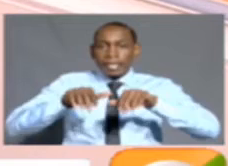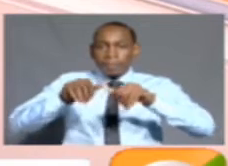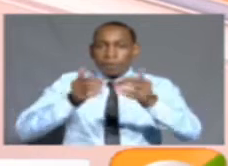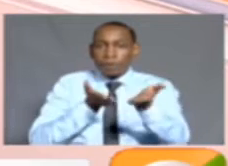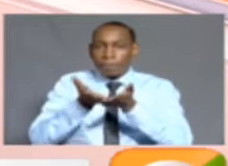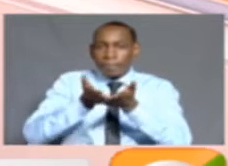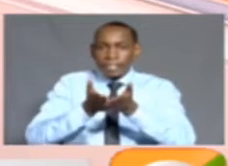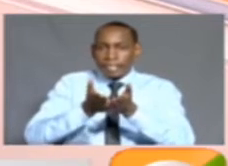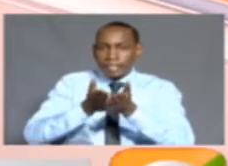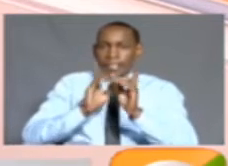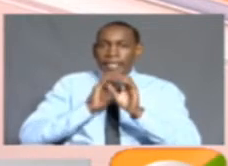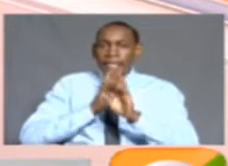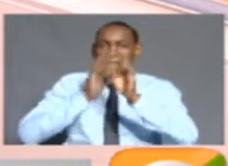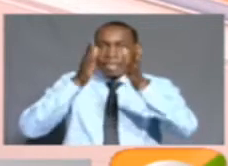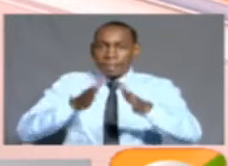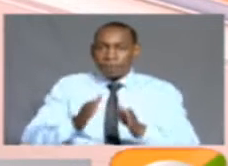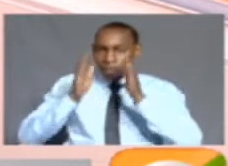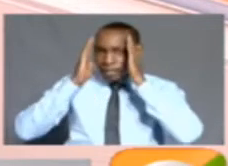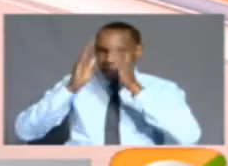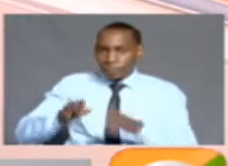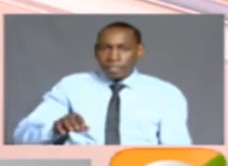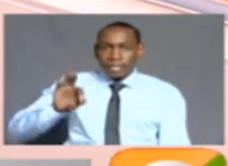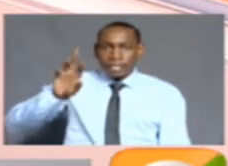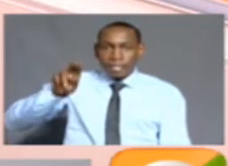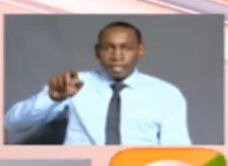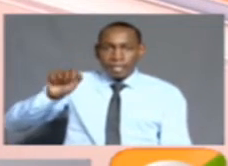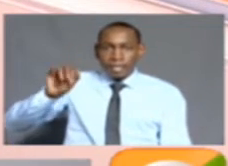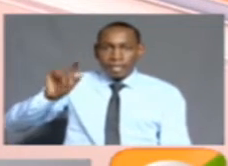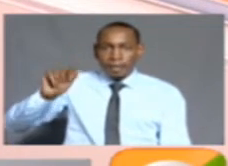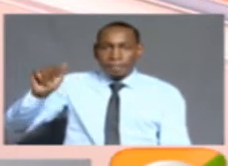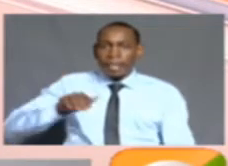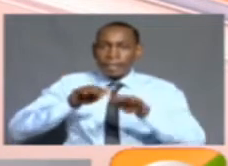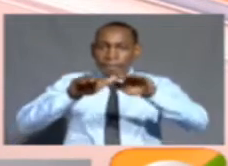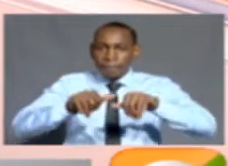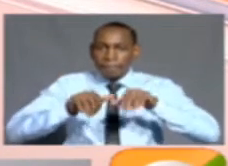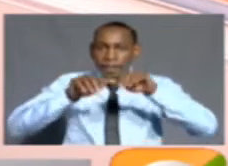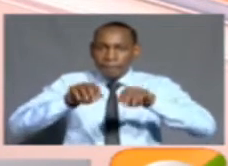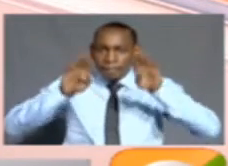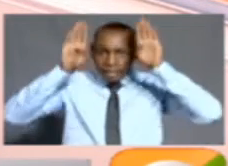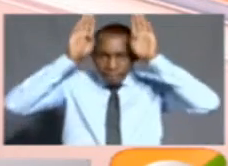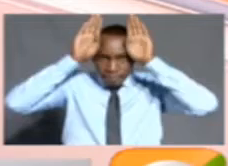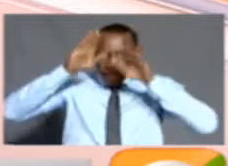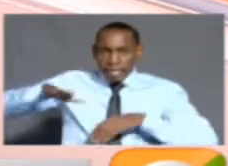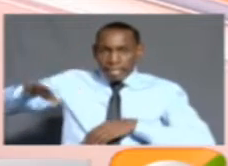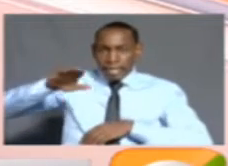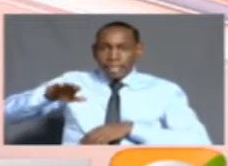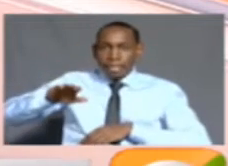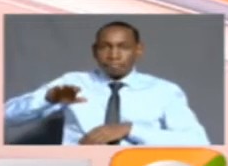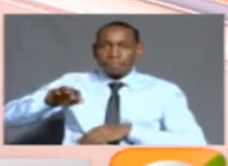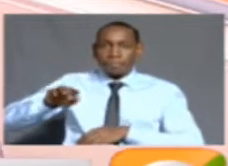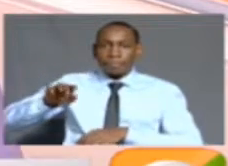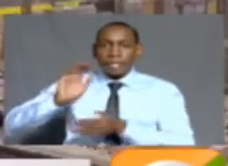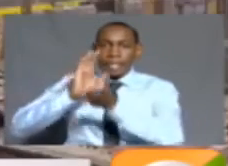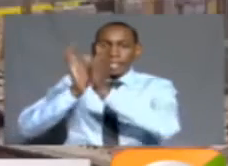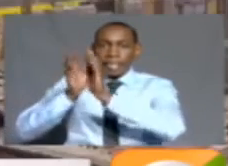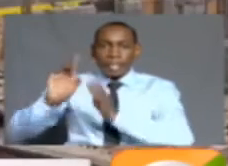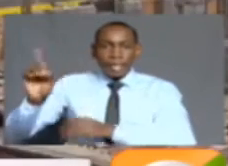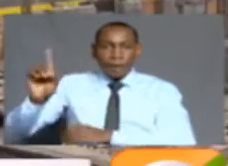Otieno anamwangazia Naftal Mocha anayefuga sungura mtaani Kasarani hapa jijini Nairobi.